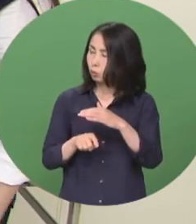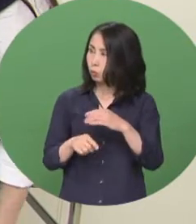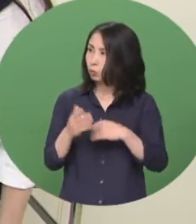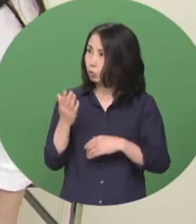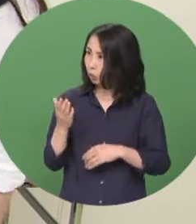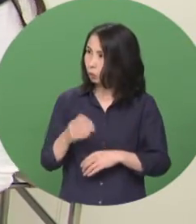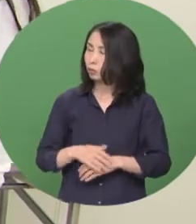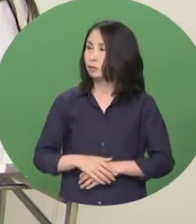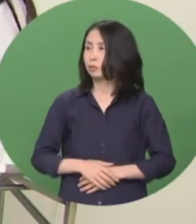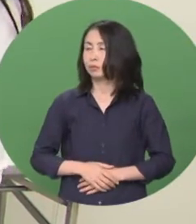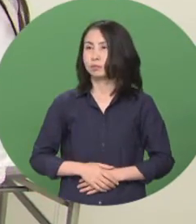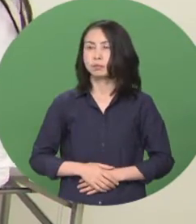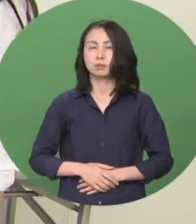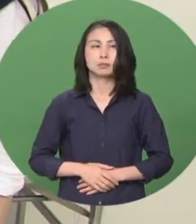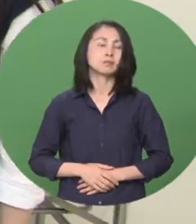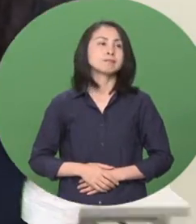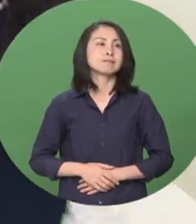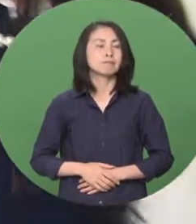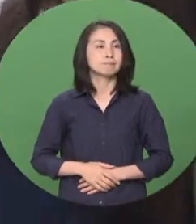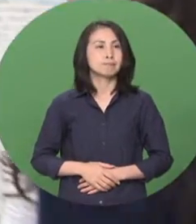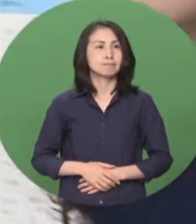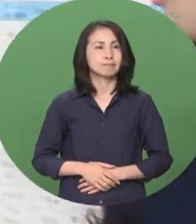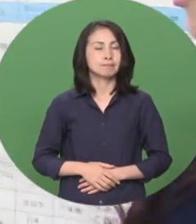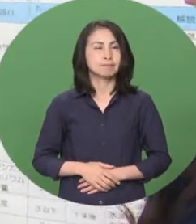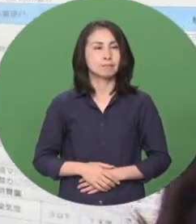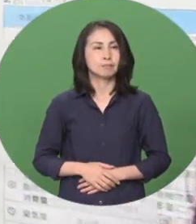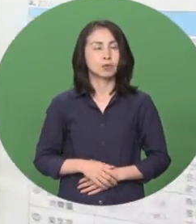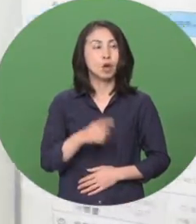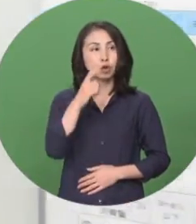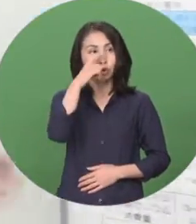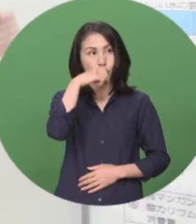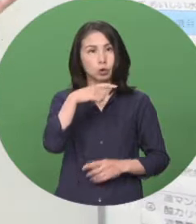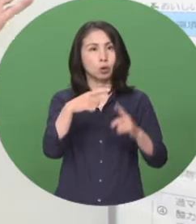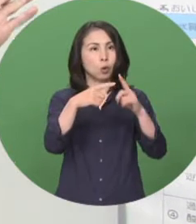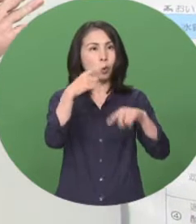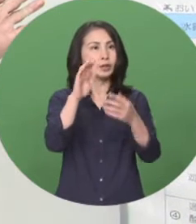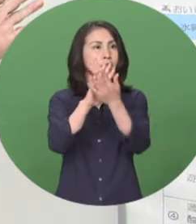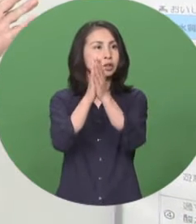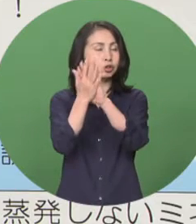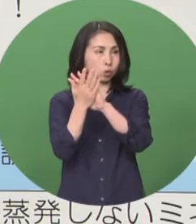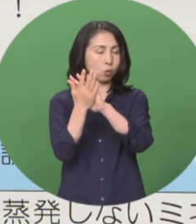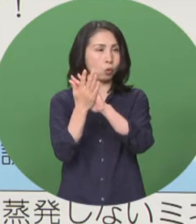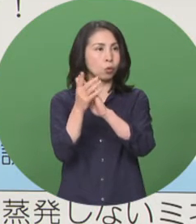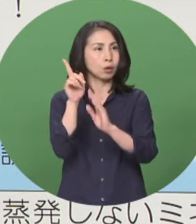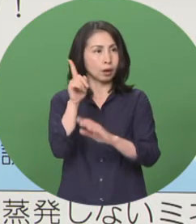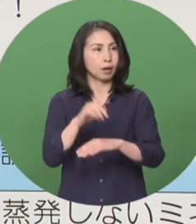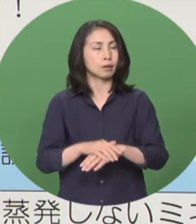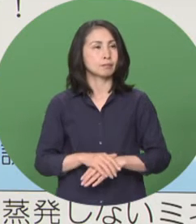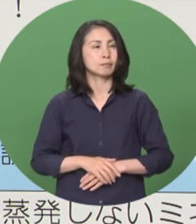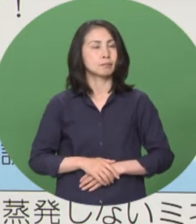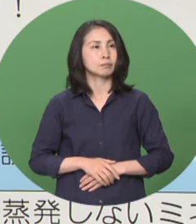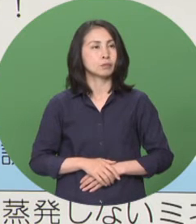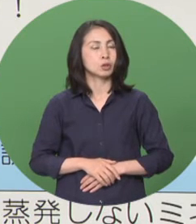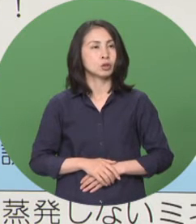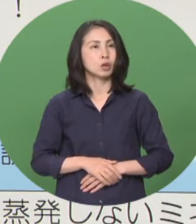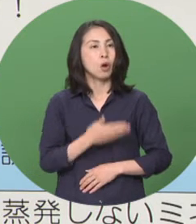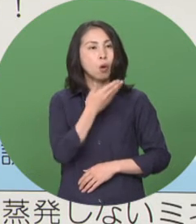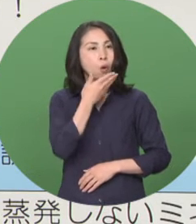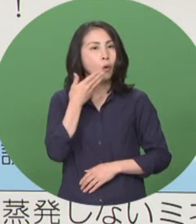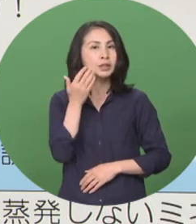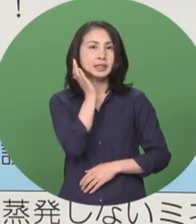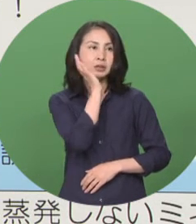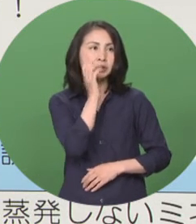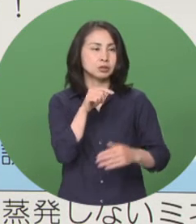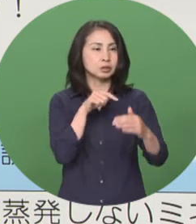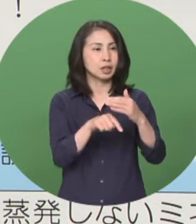って特別なお水なんですか？ はい、旧厚生省の美味しい水研